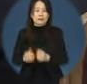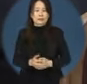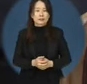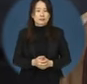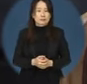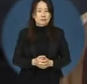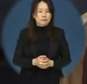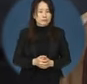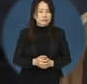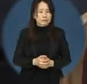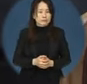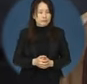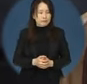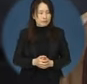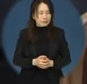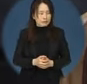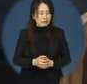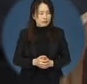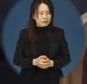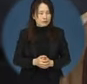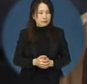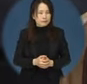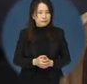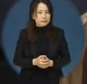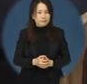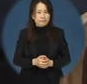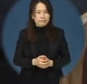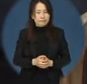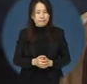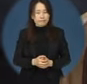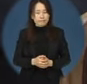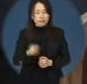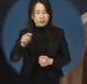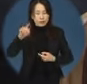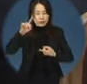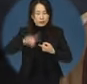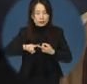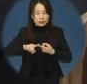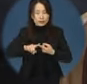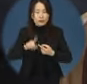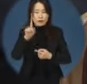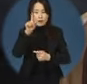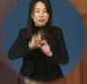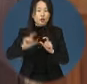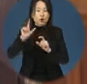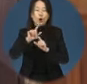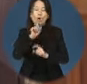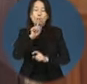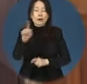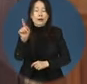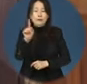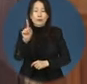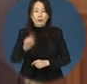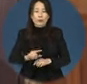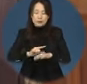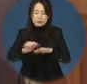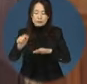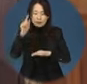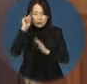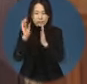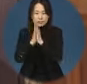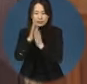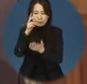이런 해당 지자체는 굉장히 숙원사업 이었어요 그렇습니다 언니 이제 관련해서 1 또 말씀드리면 요 이번 지방자치 법의 그때